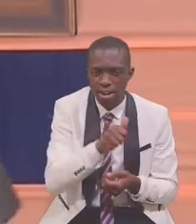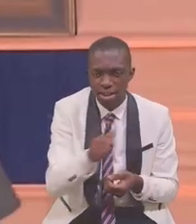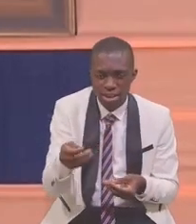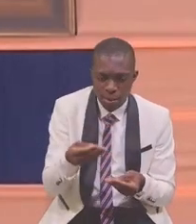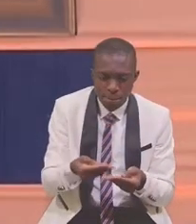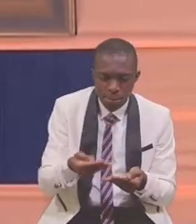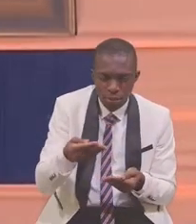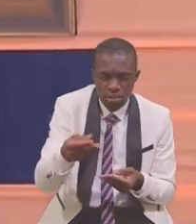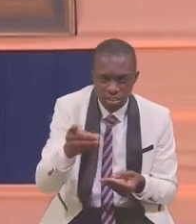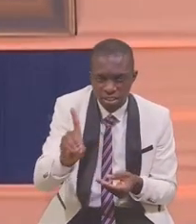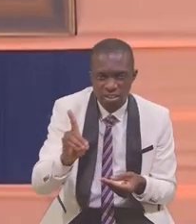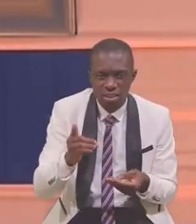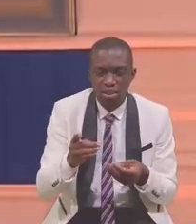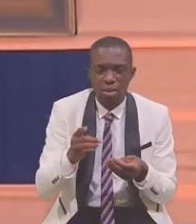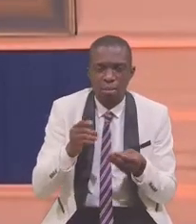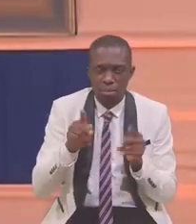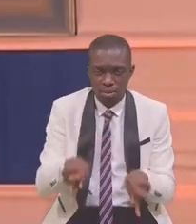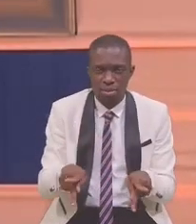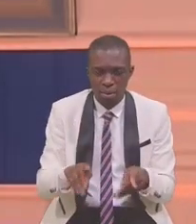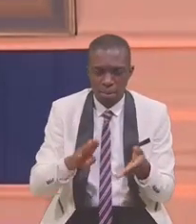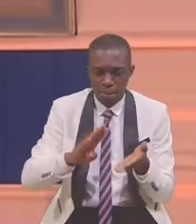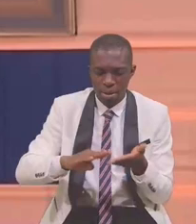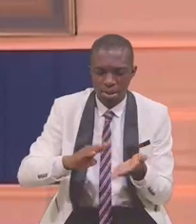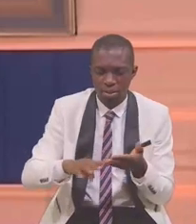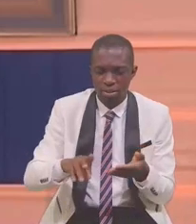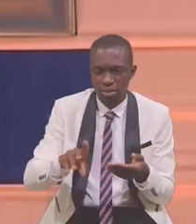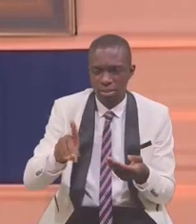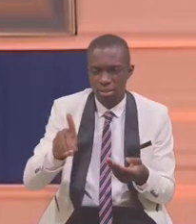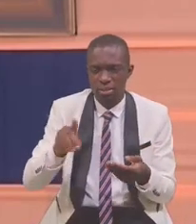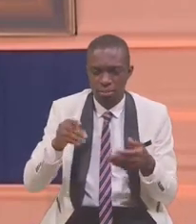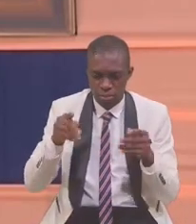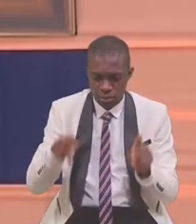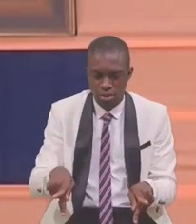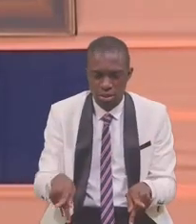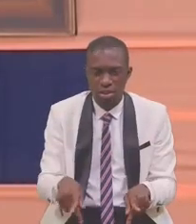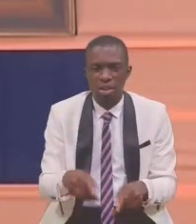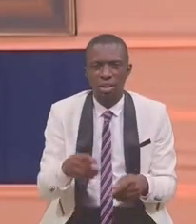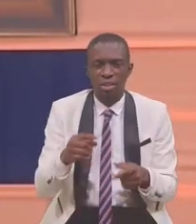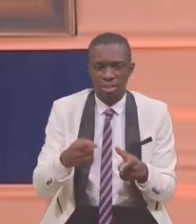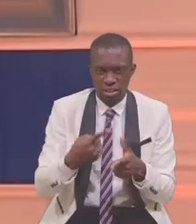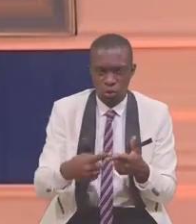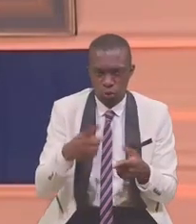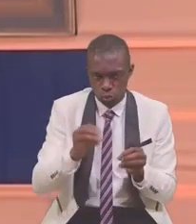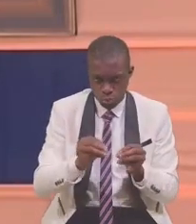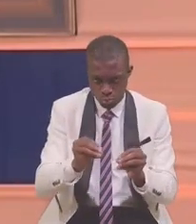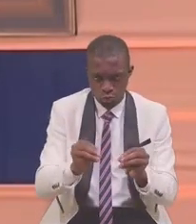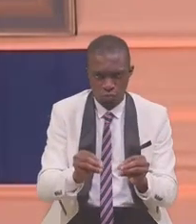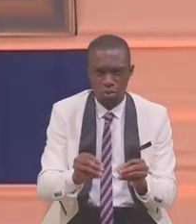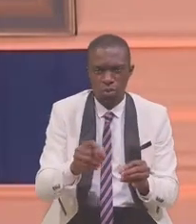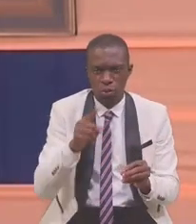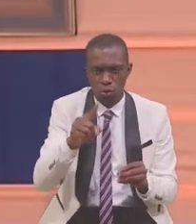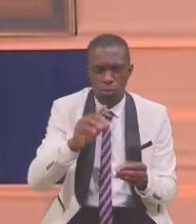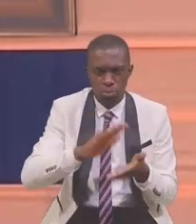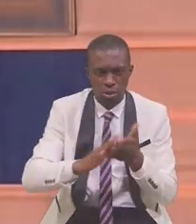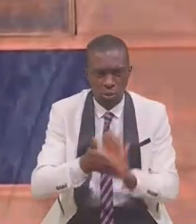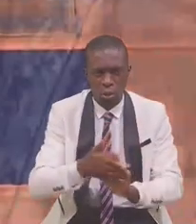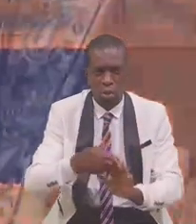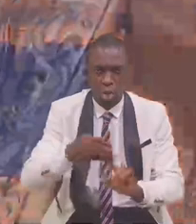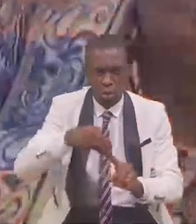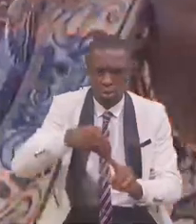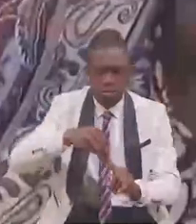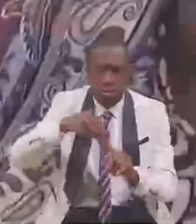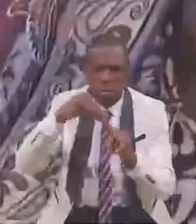vous évoluez, vous partez du salut pour devenir une personne